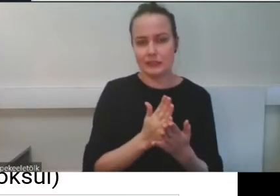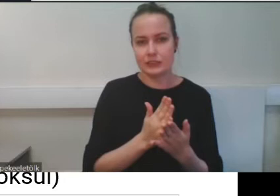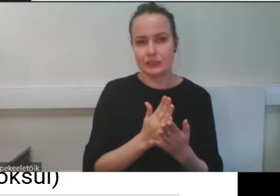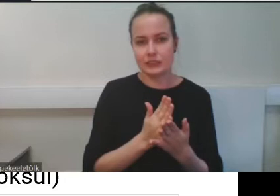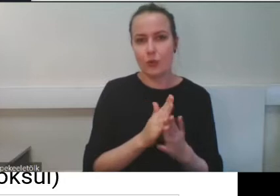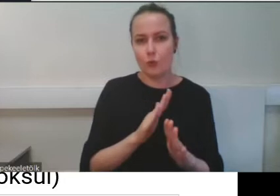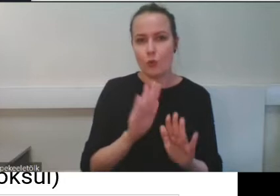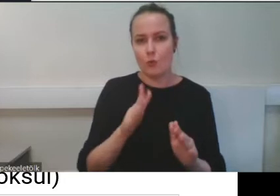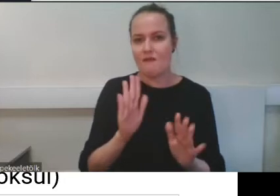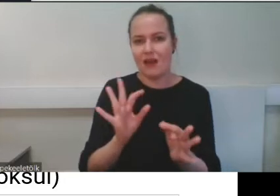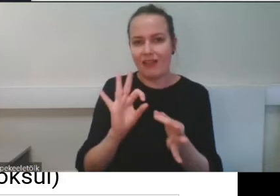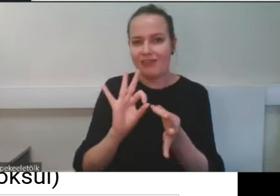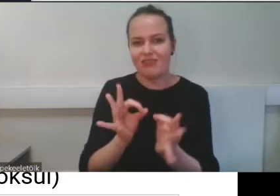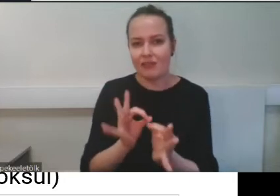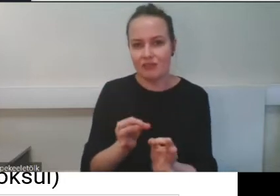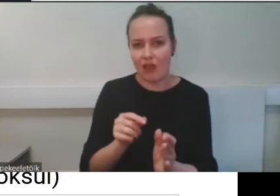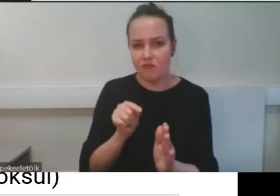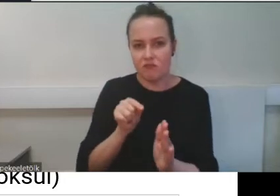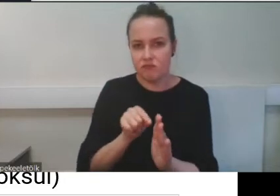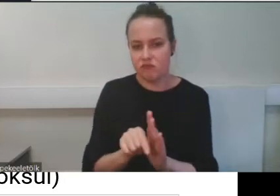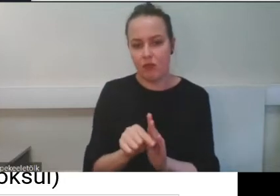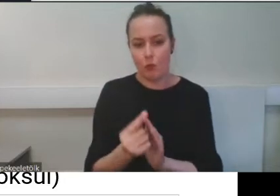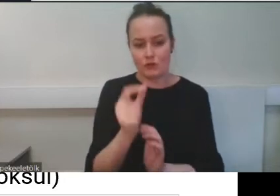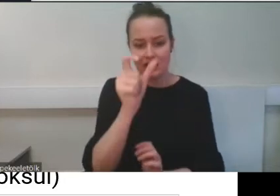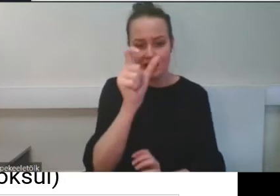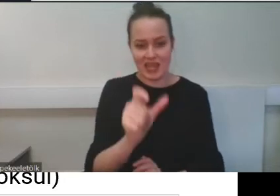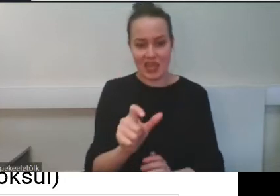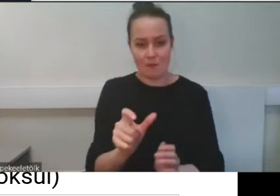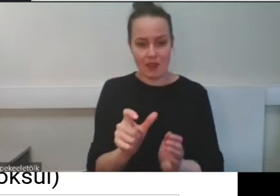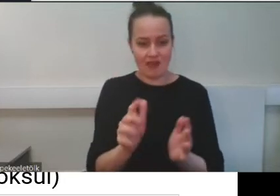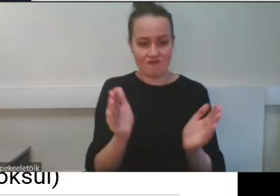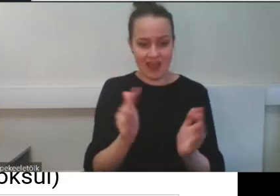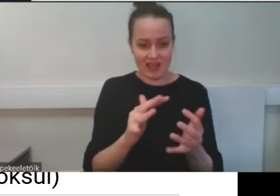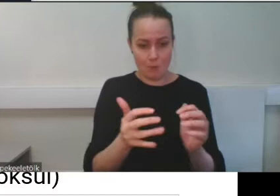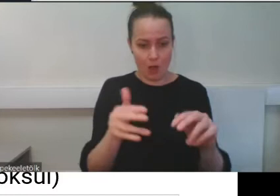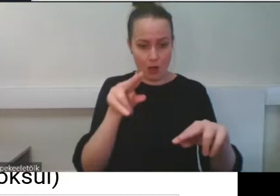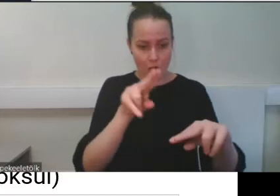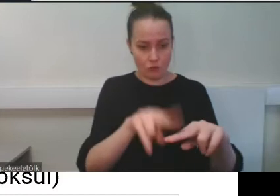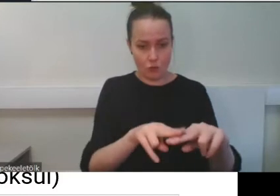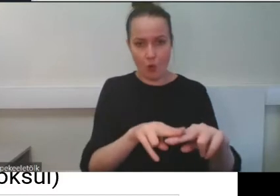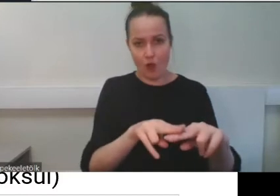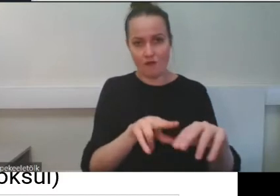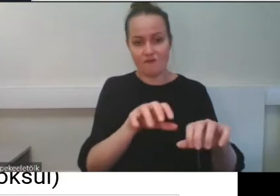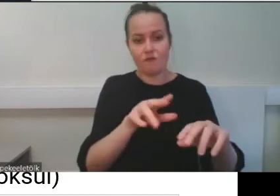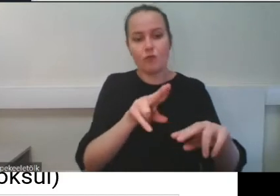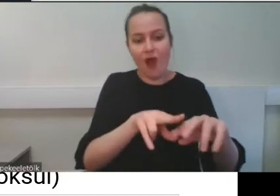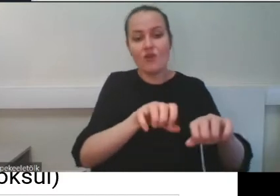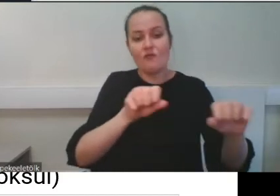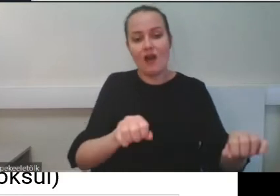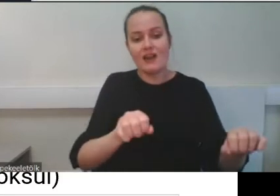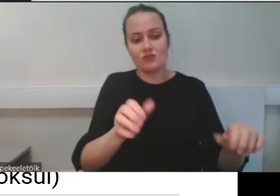kohalike omavalitsuste mõttes siis, et kui palju kohalike omavalitsusi pakuvad. Näiteks on näha siin, et